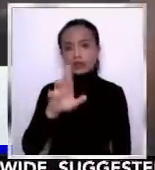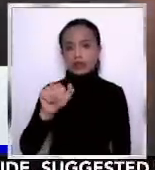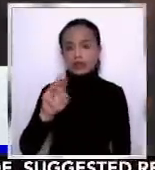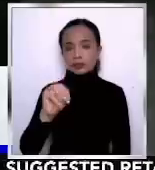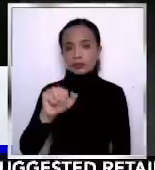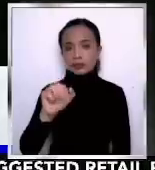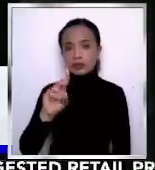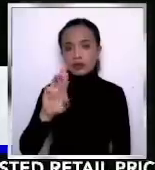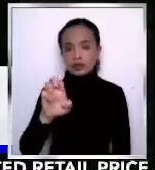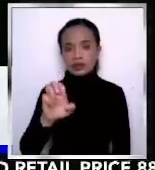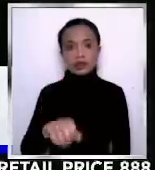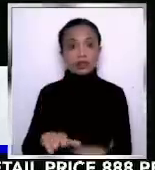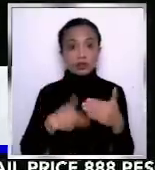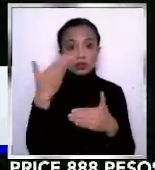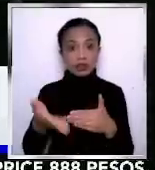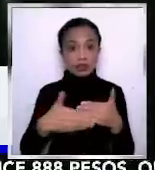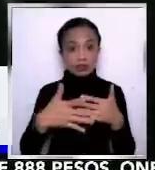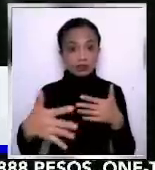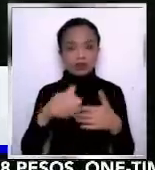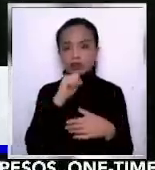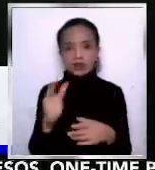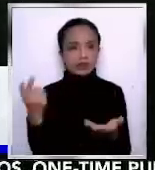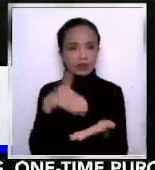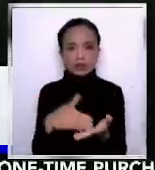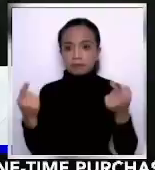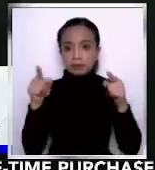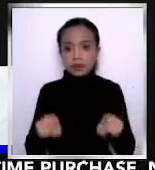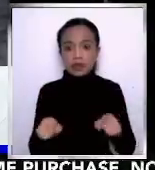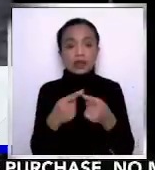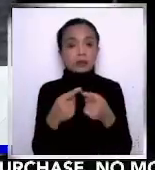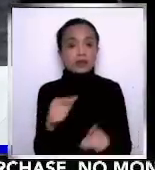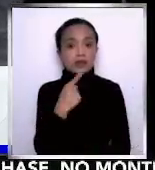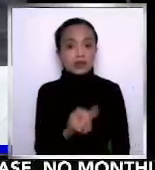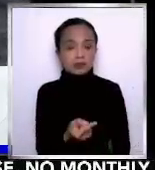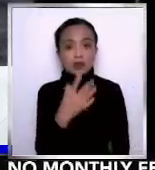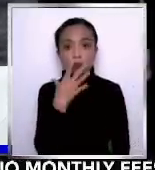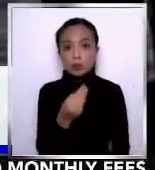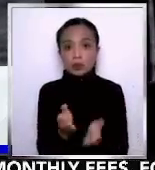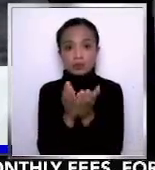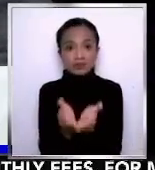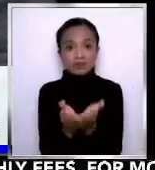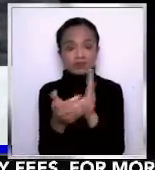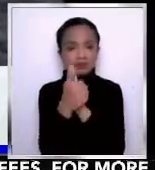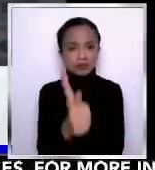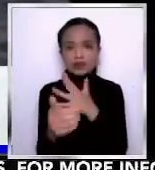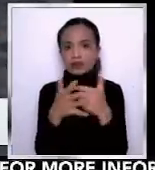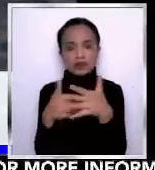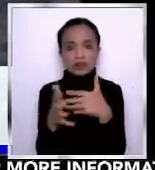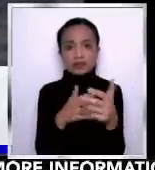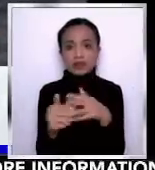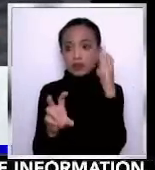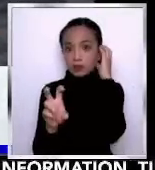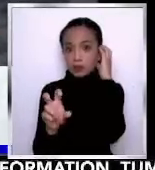yan sa mga sumunod na resupply mission. Pero sabi ng isang maritime expert, kahit radio challenges na lamang ang gamit ngayon ng